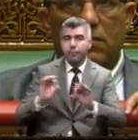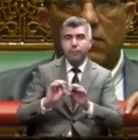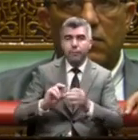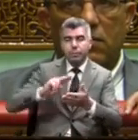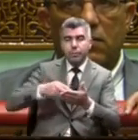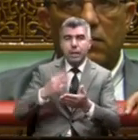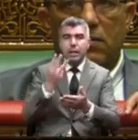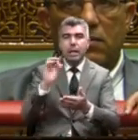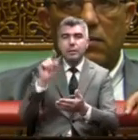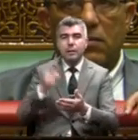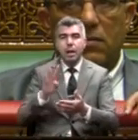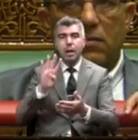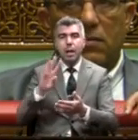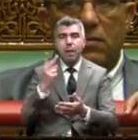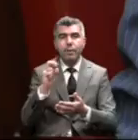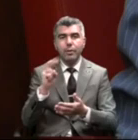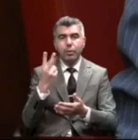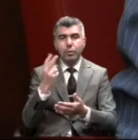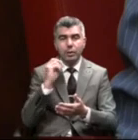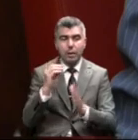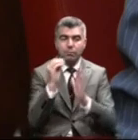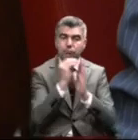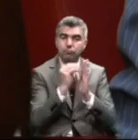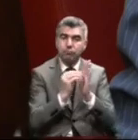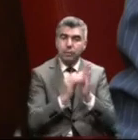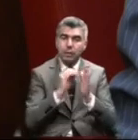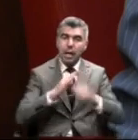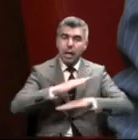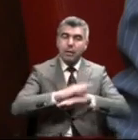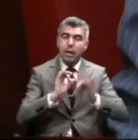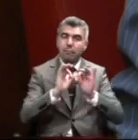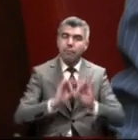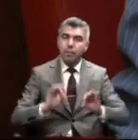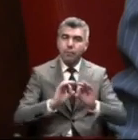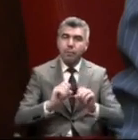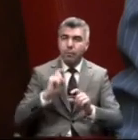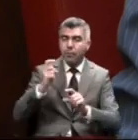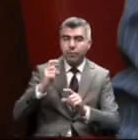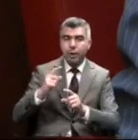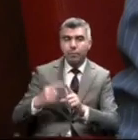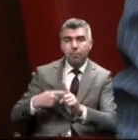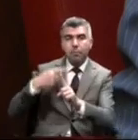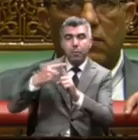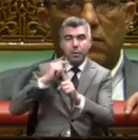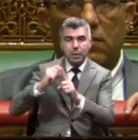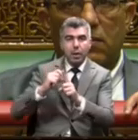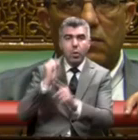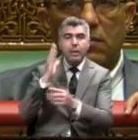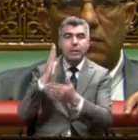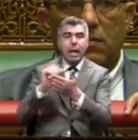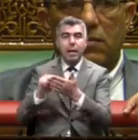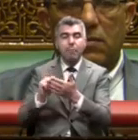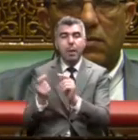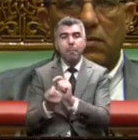30 ابريل 2022 المتضمن العديد من الالتزامات التي تخص الزياده العامه في الاجور ومراجعه اشهر الضريبه على الدخل